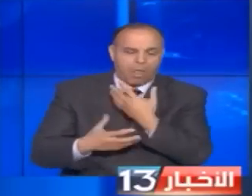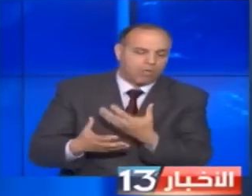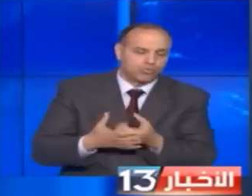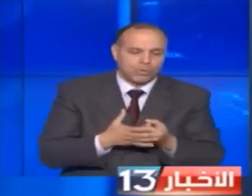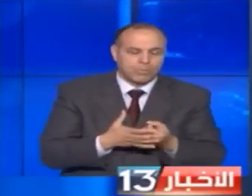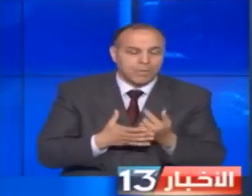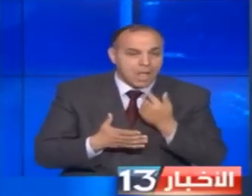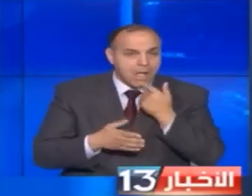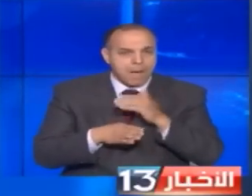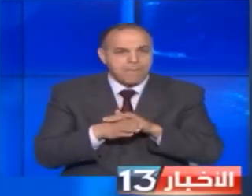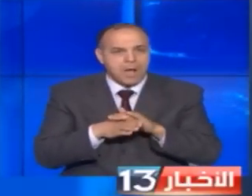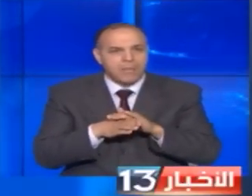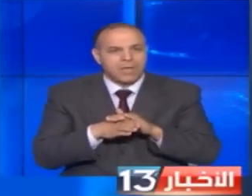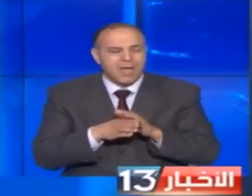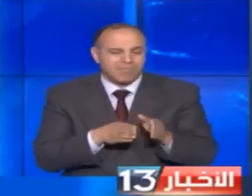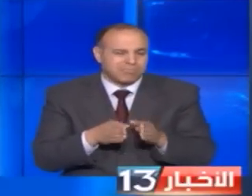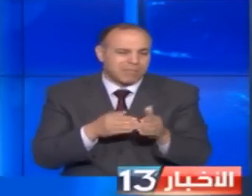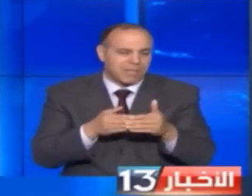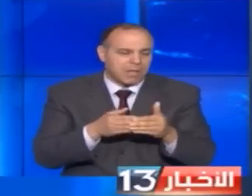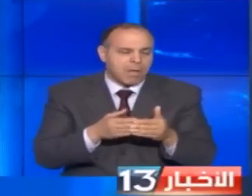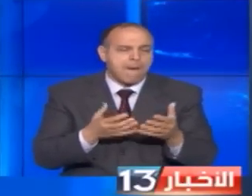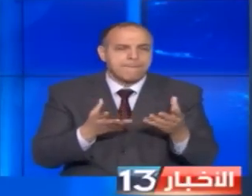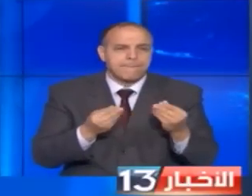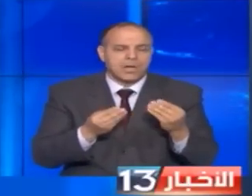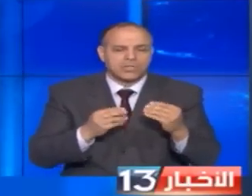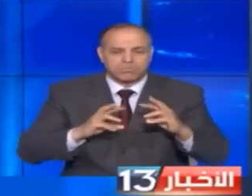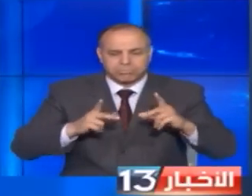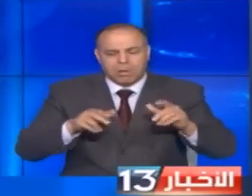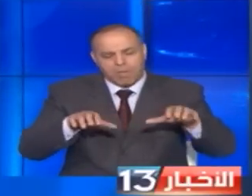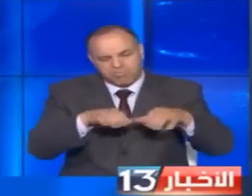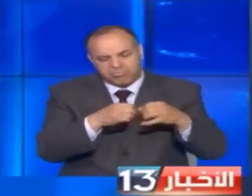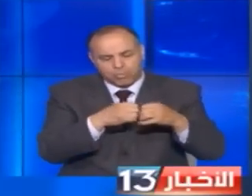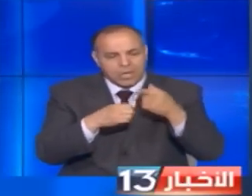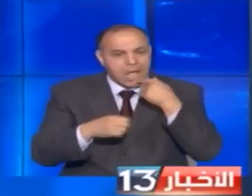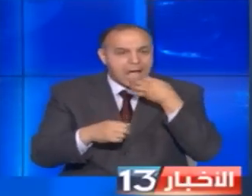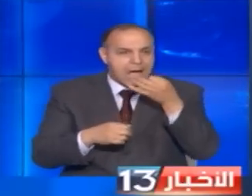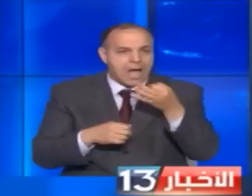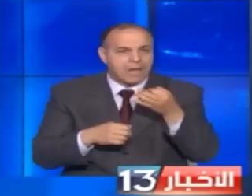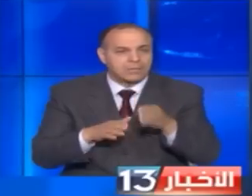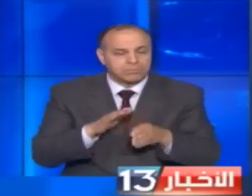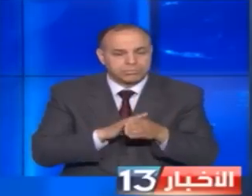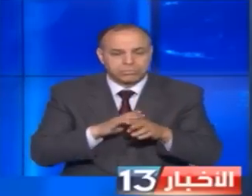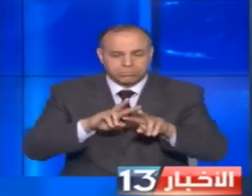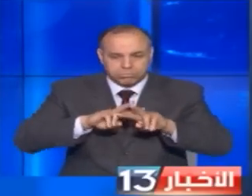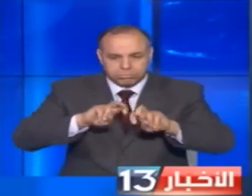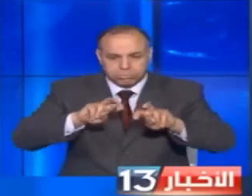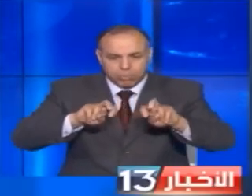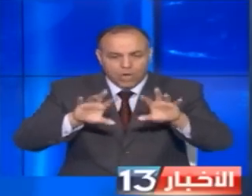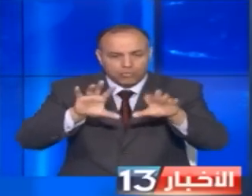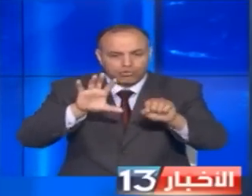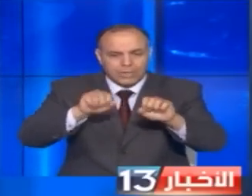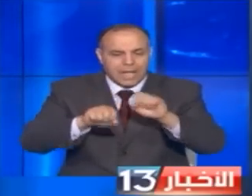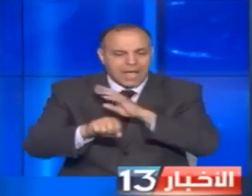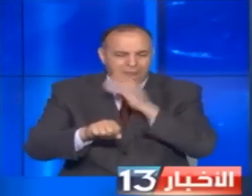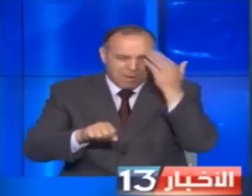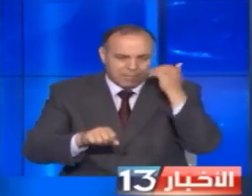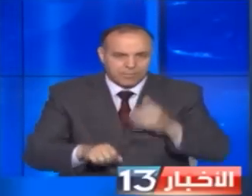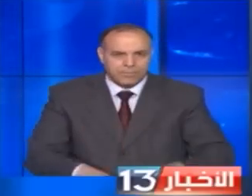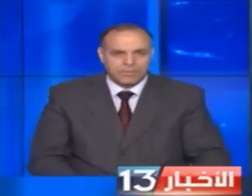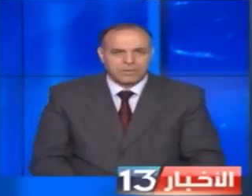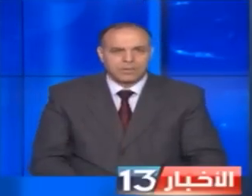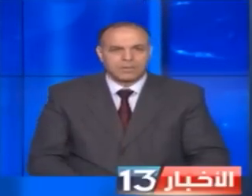في محوري والترابيه حيث دمرت عددا من الاليات معلنه بدء تمشيط المناطق المسيطر عليها